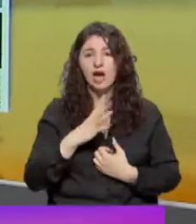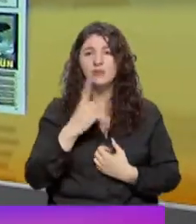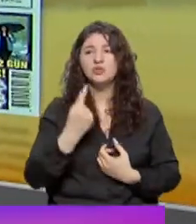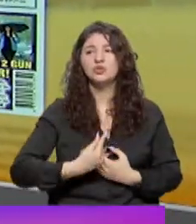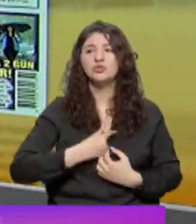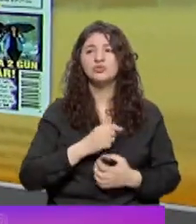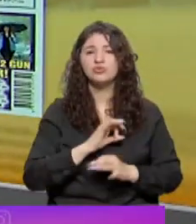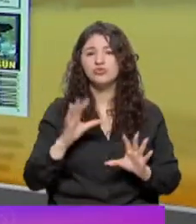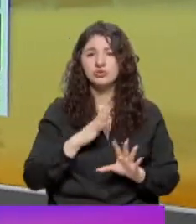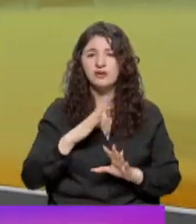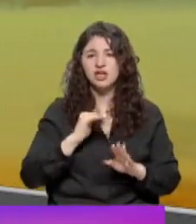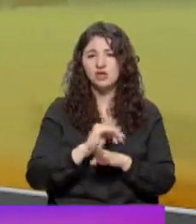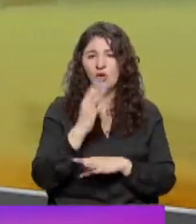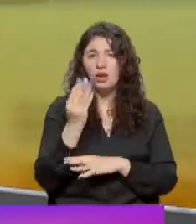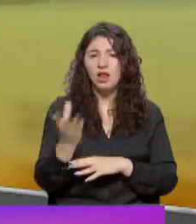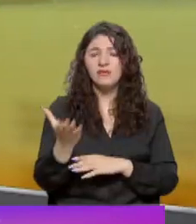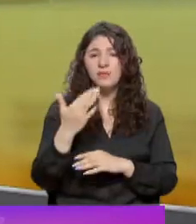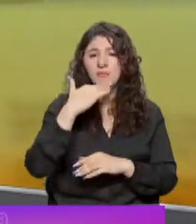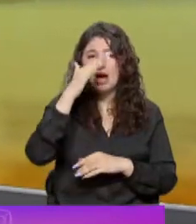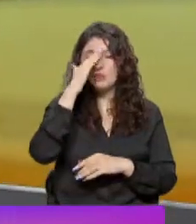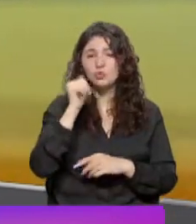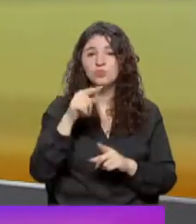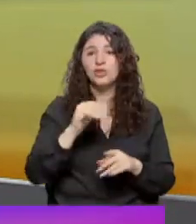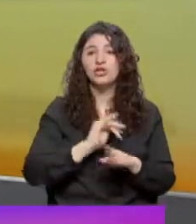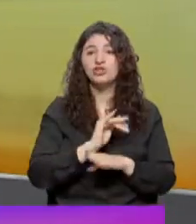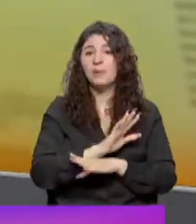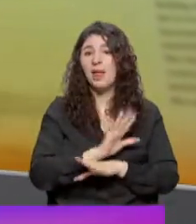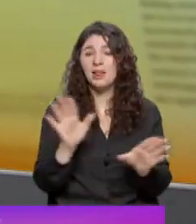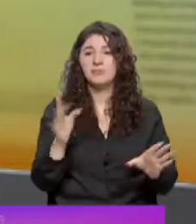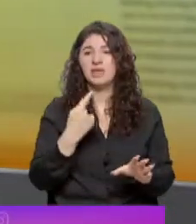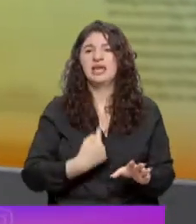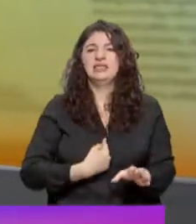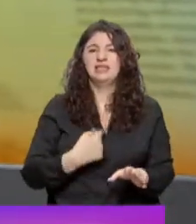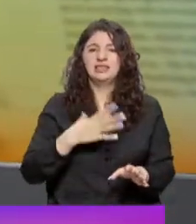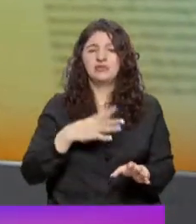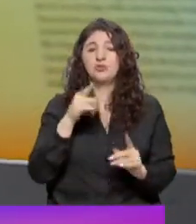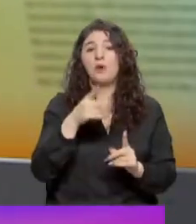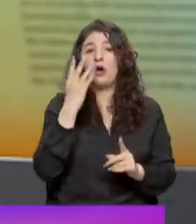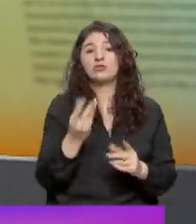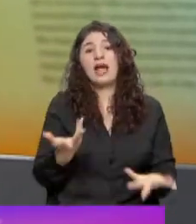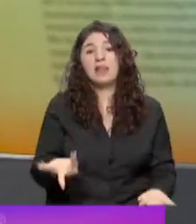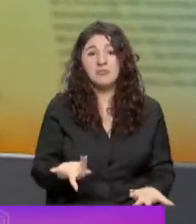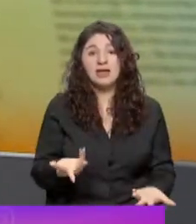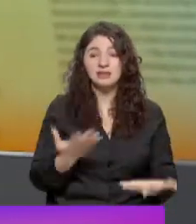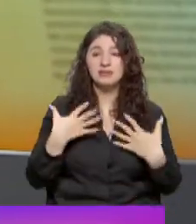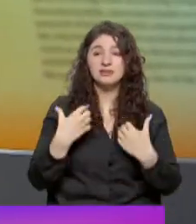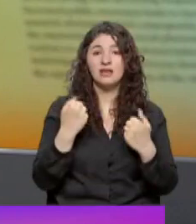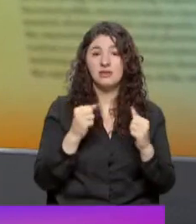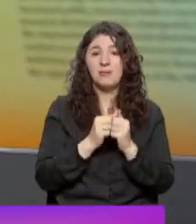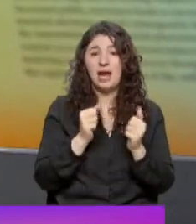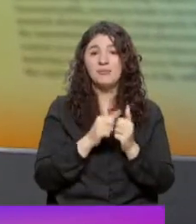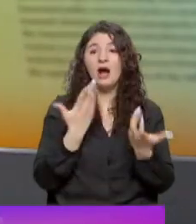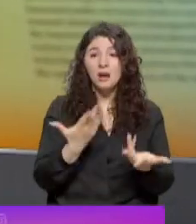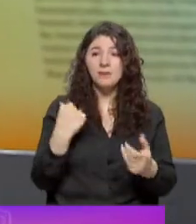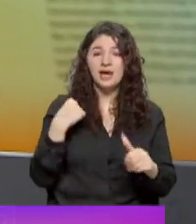bir umutsuzluk var yaşanılan bayram gününde bunu yaşamayalım dileğimiz temennimiz bu olsun Elbette sağlıkla